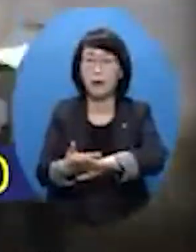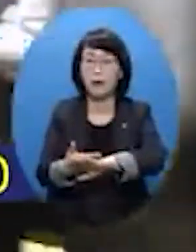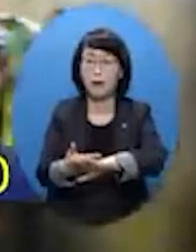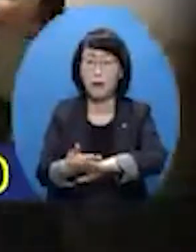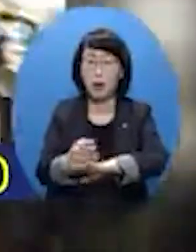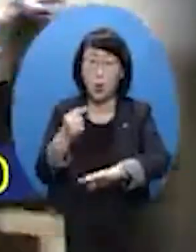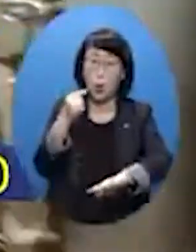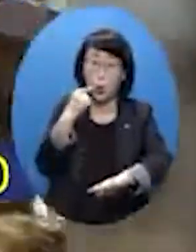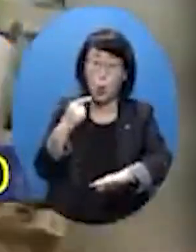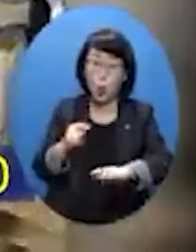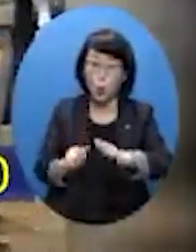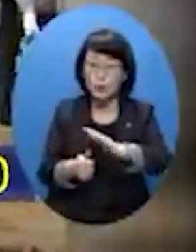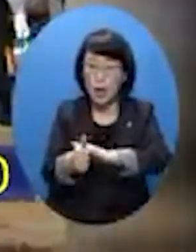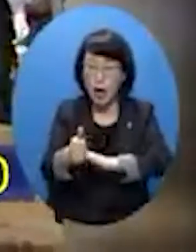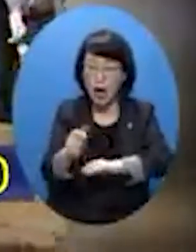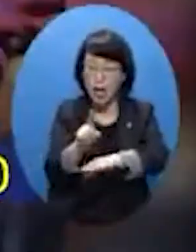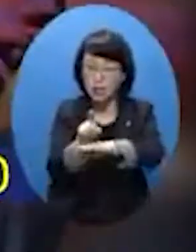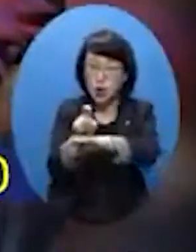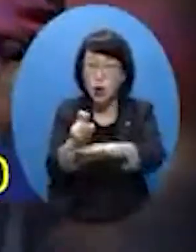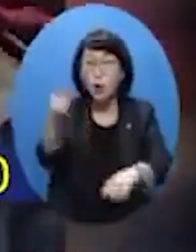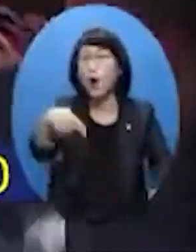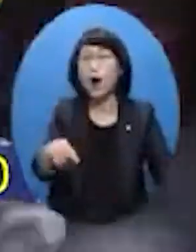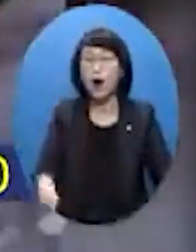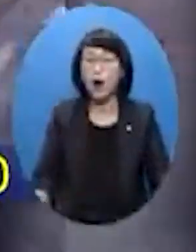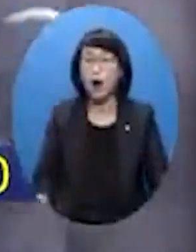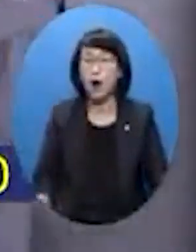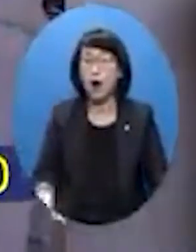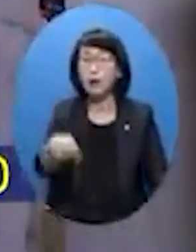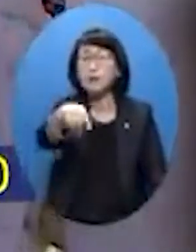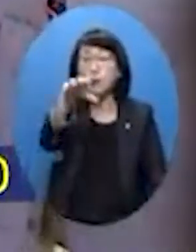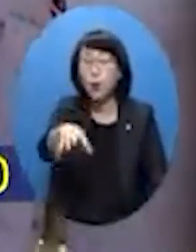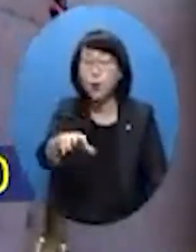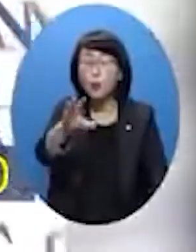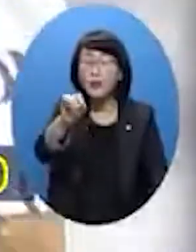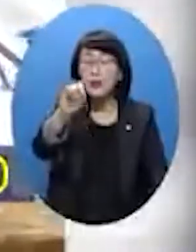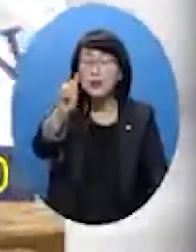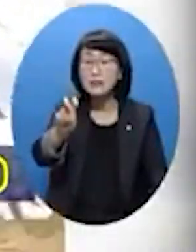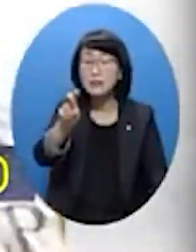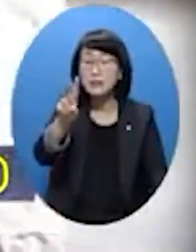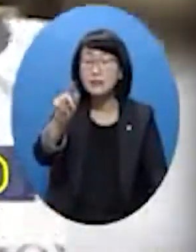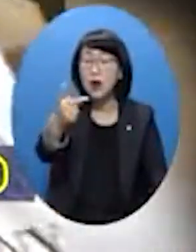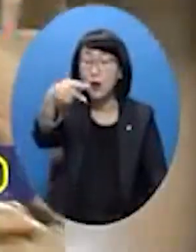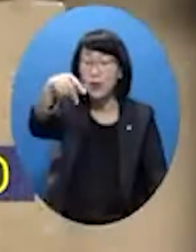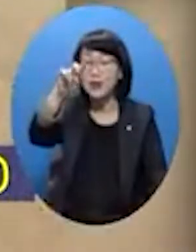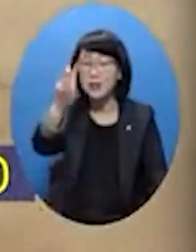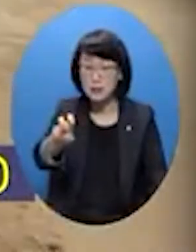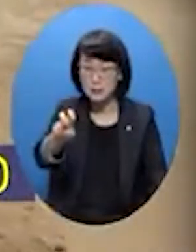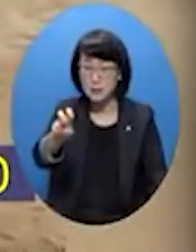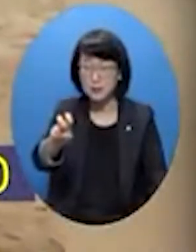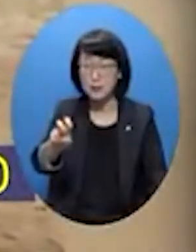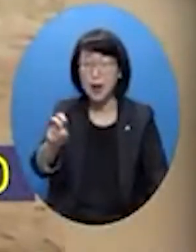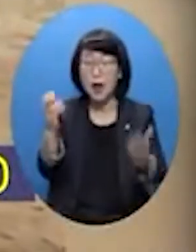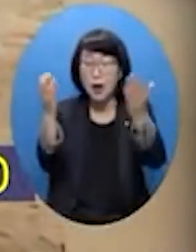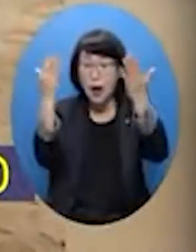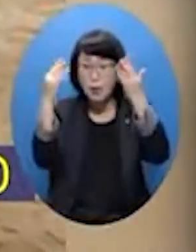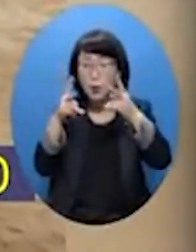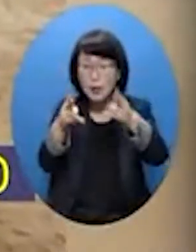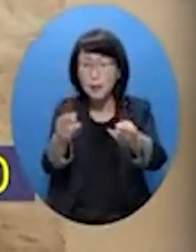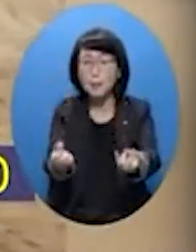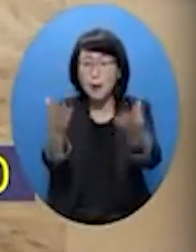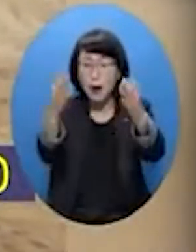독사와 전갈이 나옵니다 고 3이면 신 학교 차 공식 하러 갔었는데 하루 반나절이 기도 그게